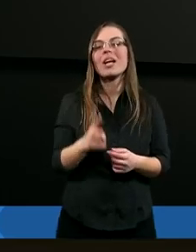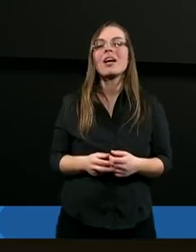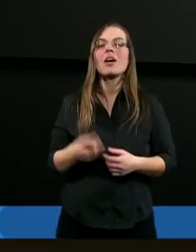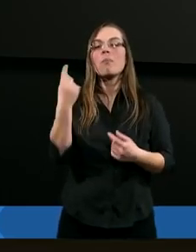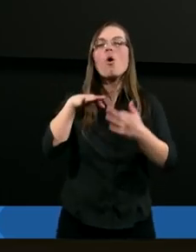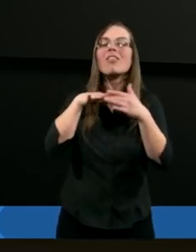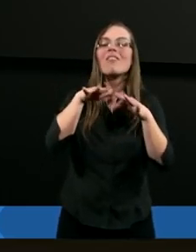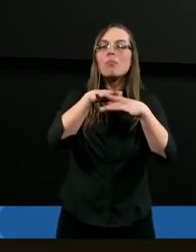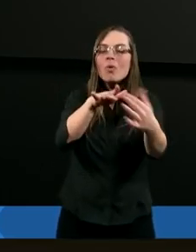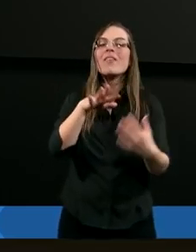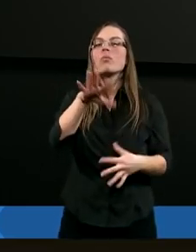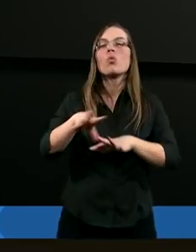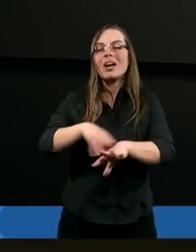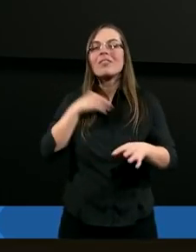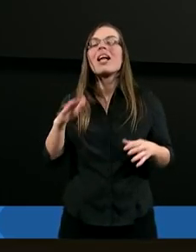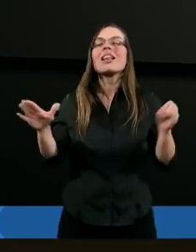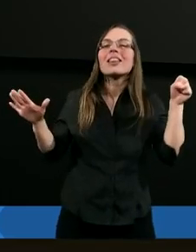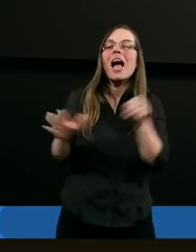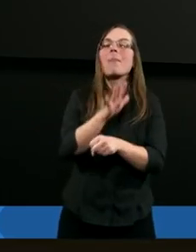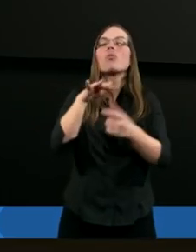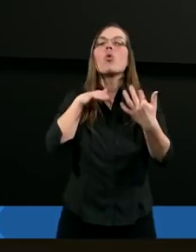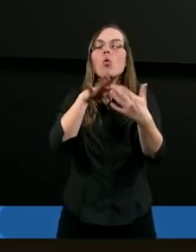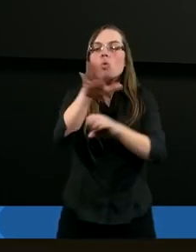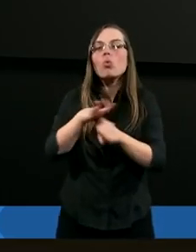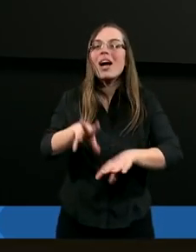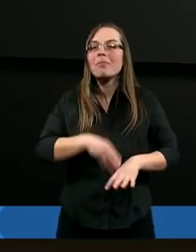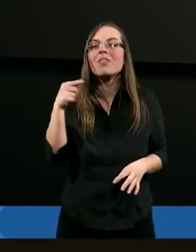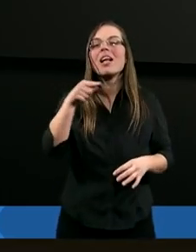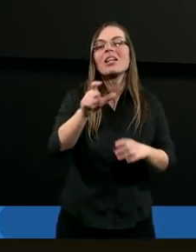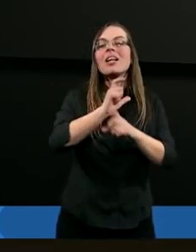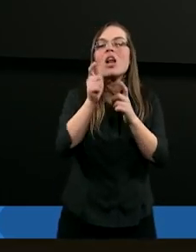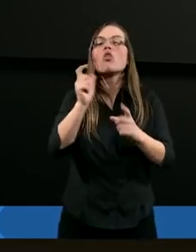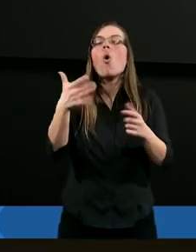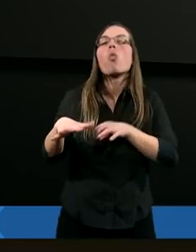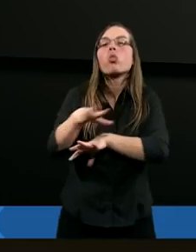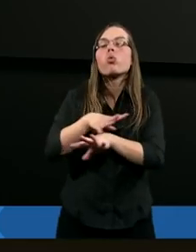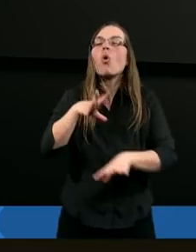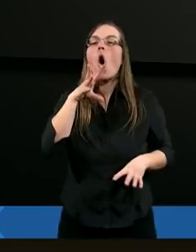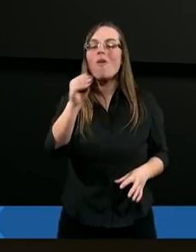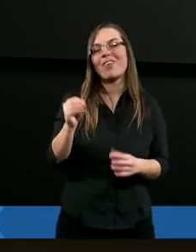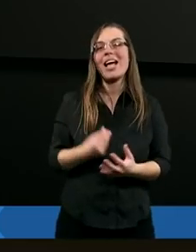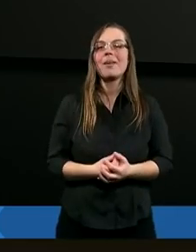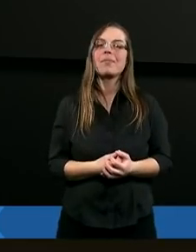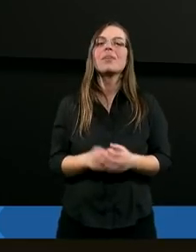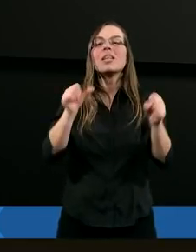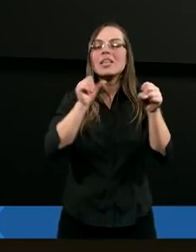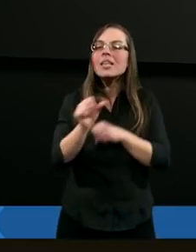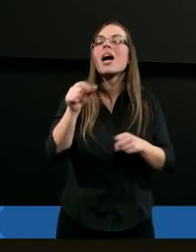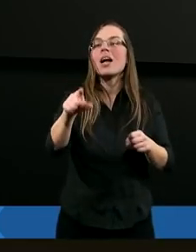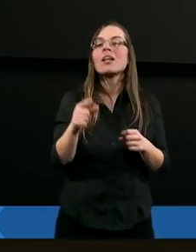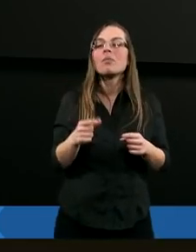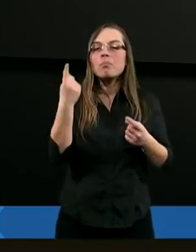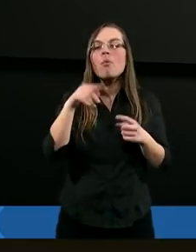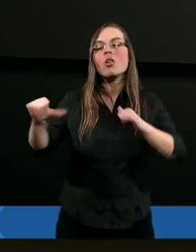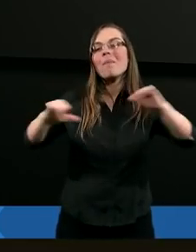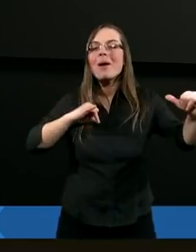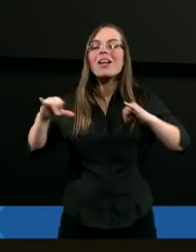pod wpływem Ducha Świętego czy napełniony Duchem Świętym pragnie tego, co duchowe jest